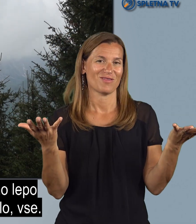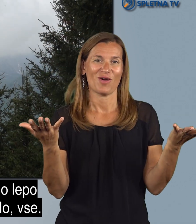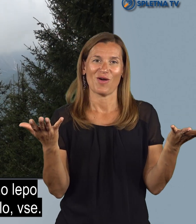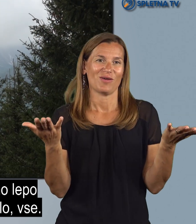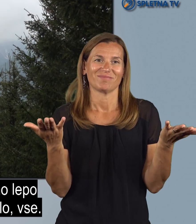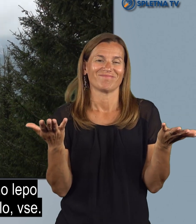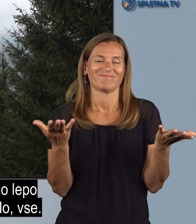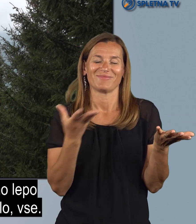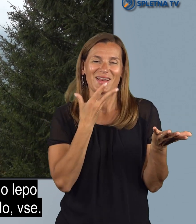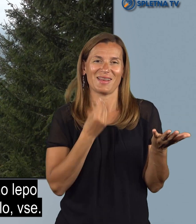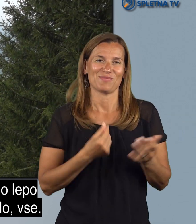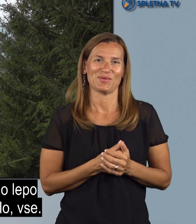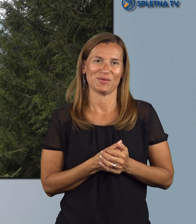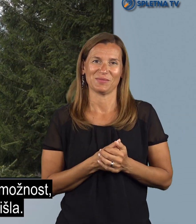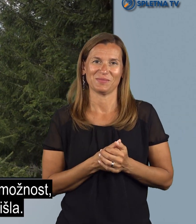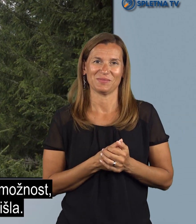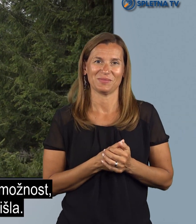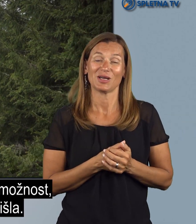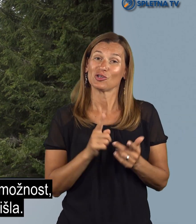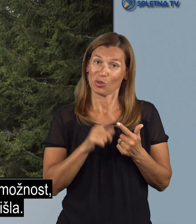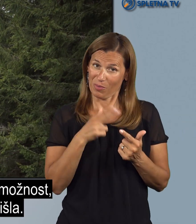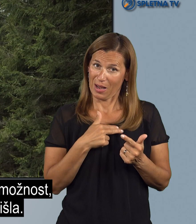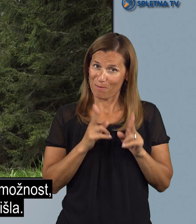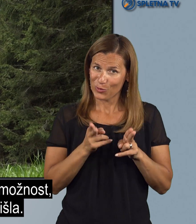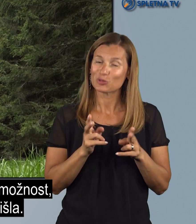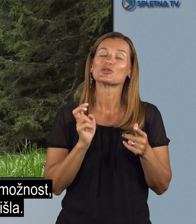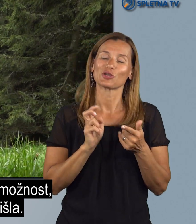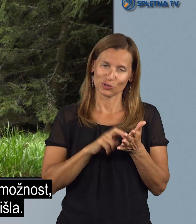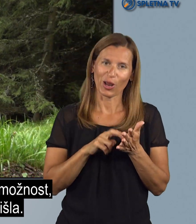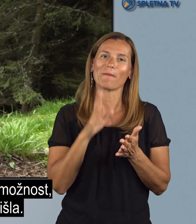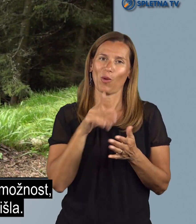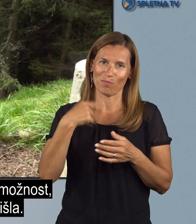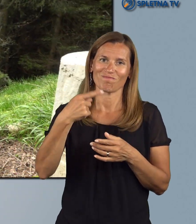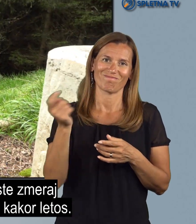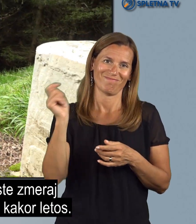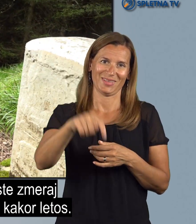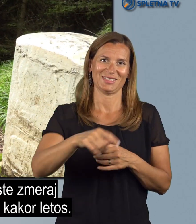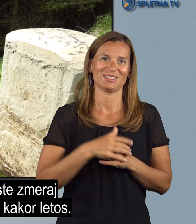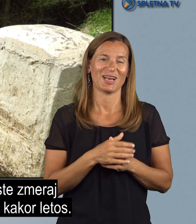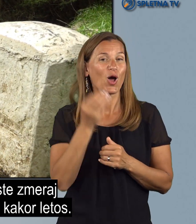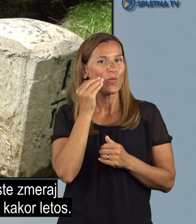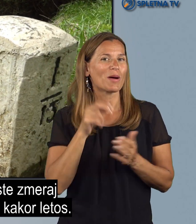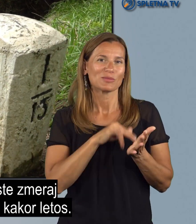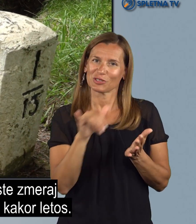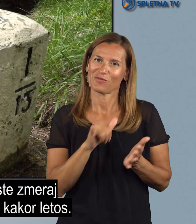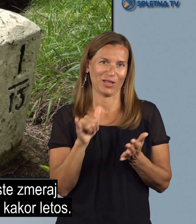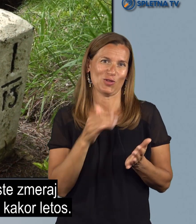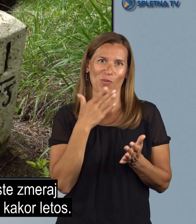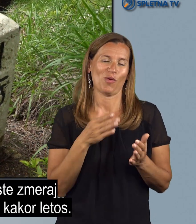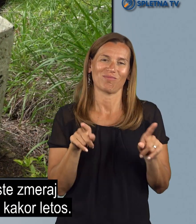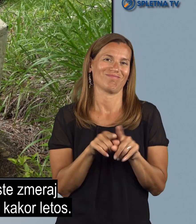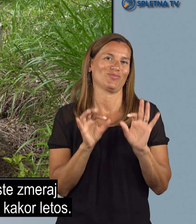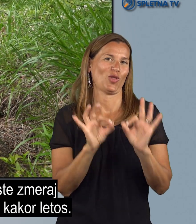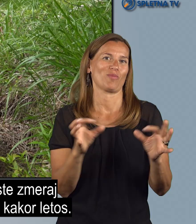deželo. Rada, če bom imela možnost, bom še prišla in upam, da bo še zmeraj tako